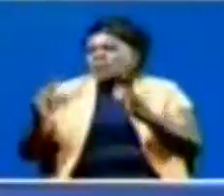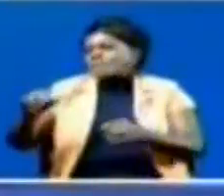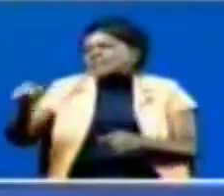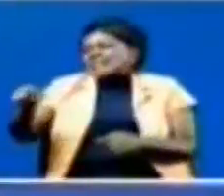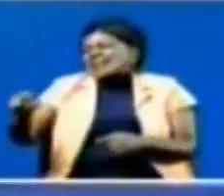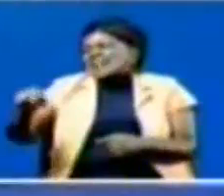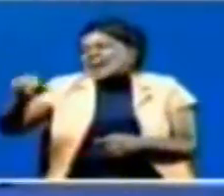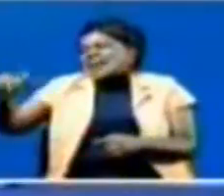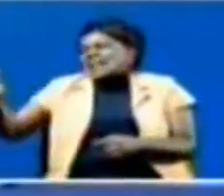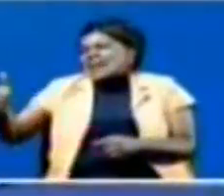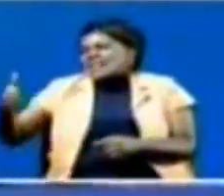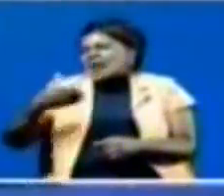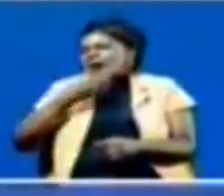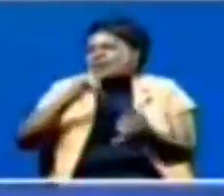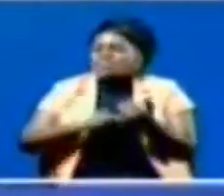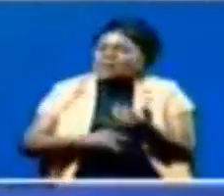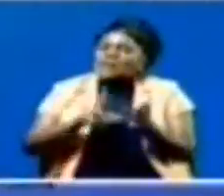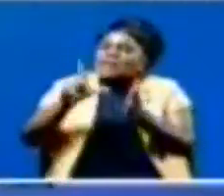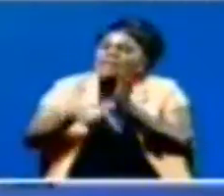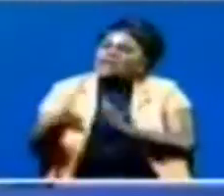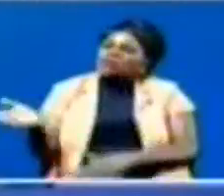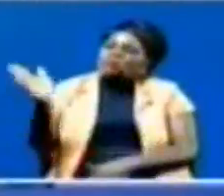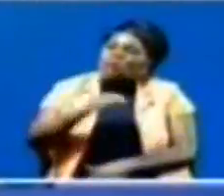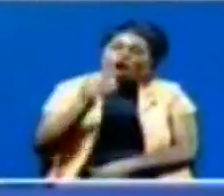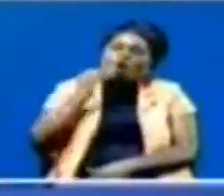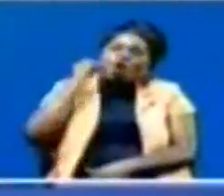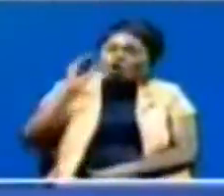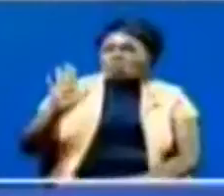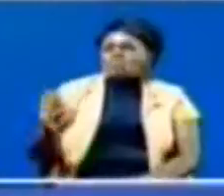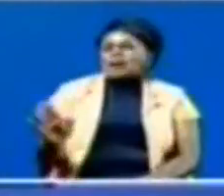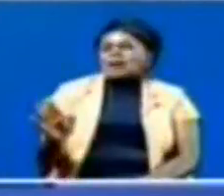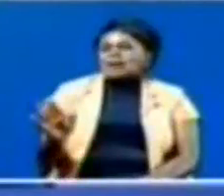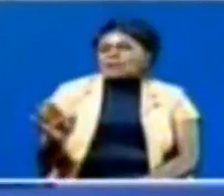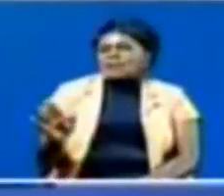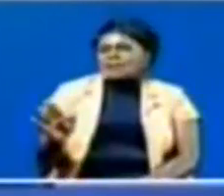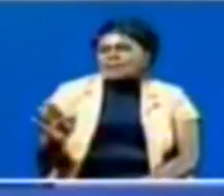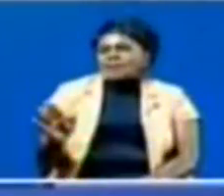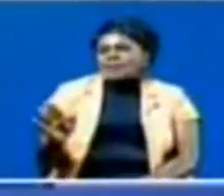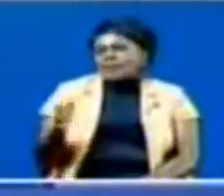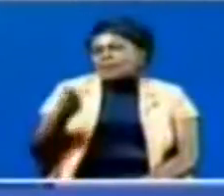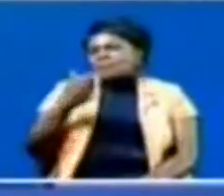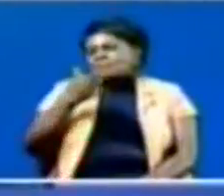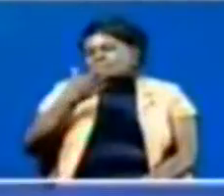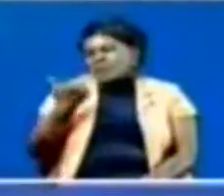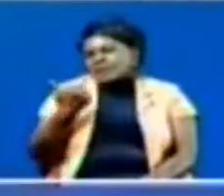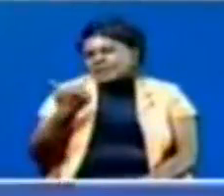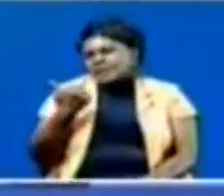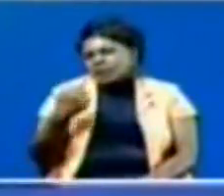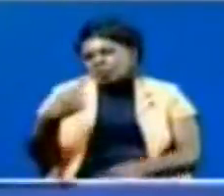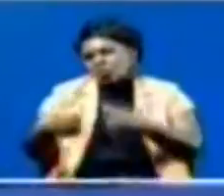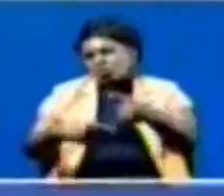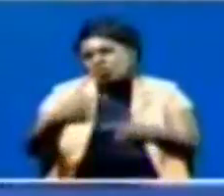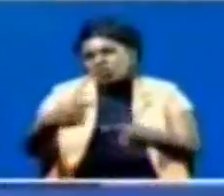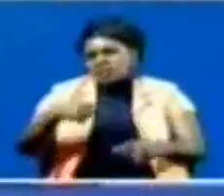mtu. Mwisho wake atakurudi pale pale kwa kobe. Naam. Lake mwenyewe. Mm. Basi afadhali aende hivyo hivyo.